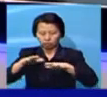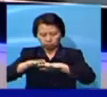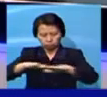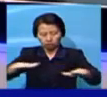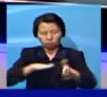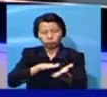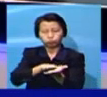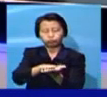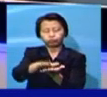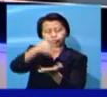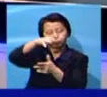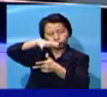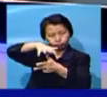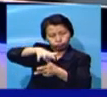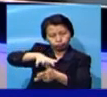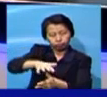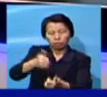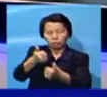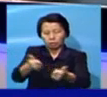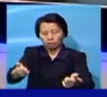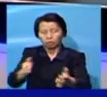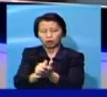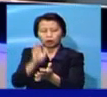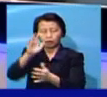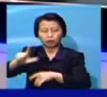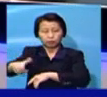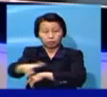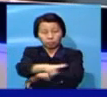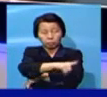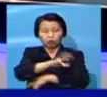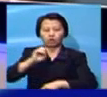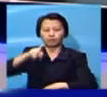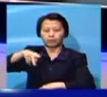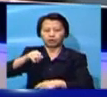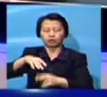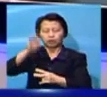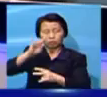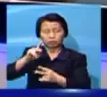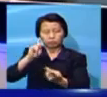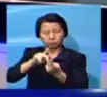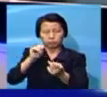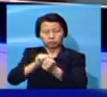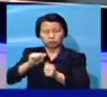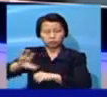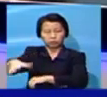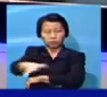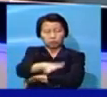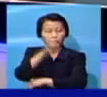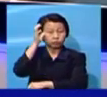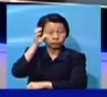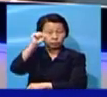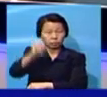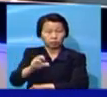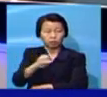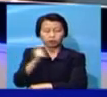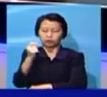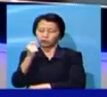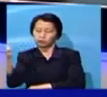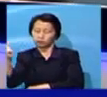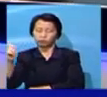pendaratan helikopter aset laut itu bakal digunakan dalam operasi lebih komprehensif di Laut Cina Selatan dan pantai